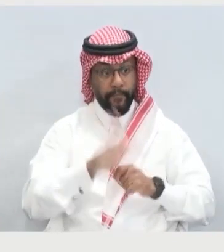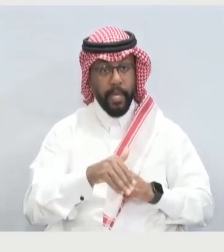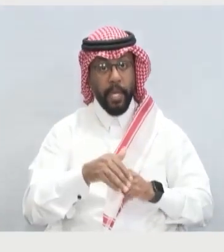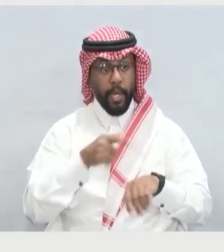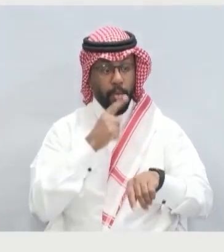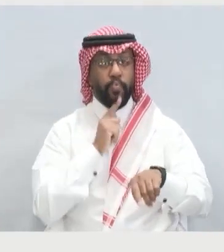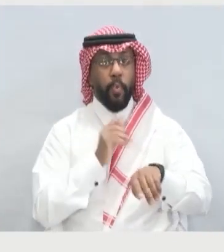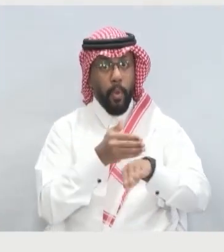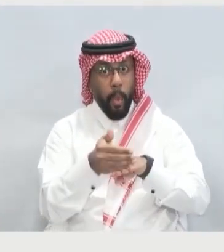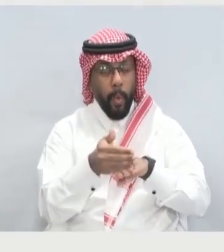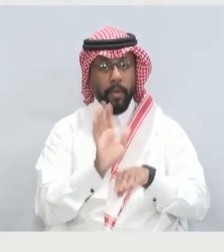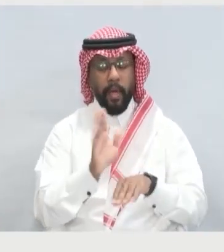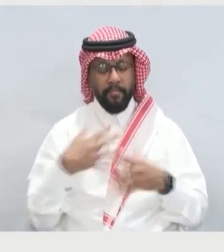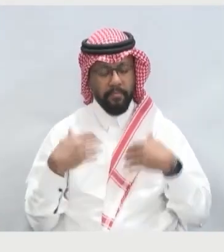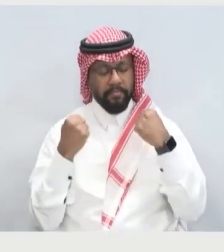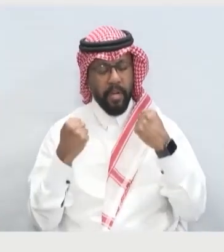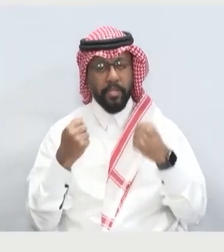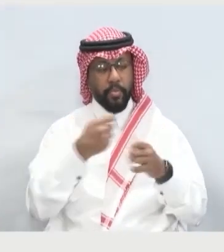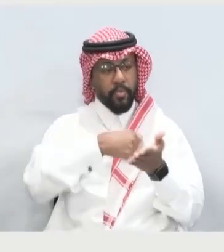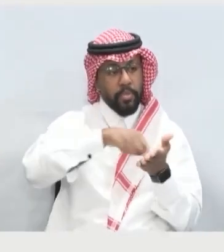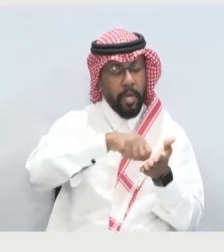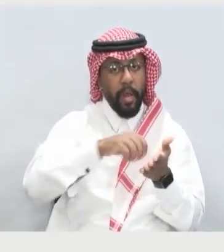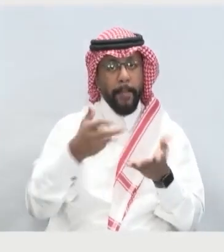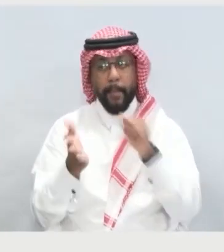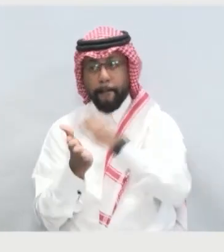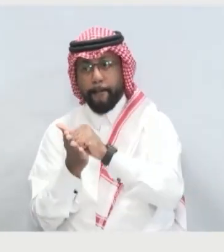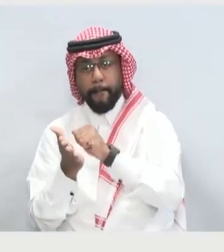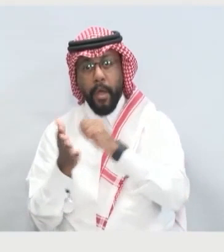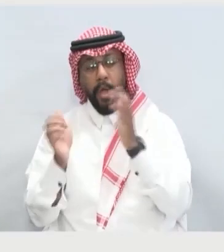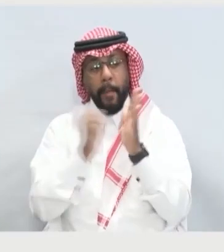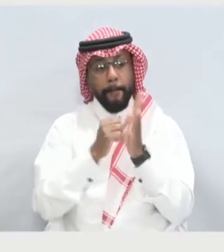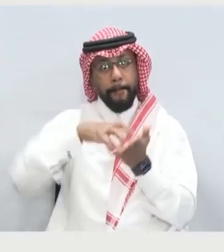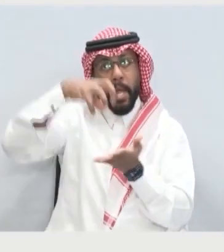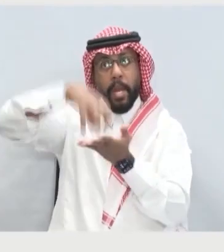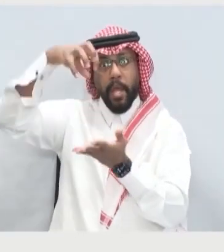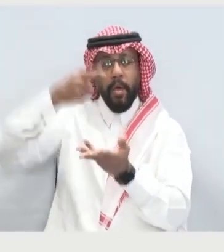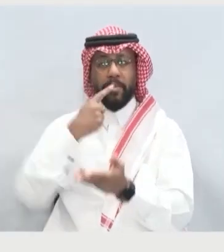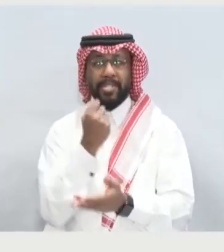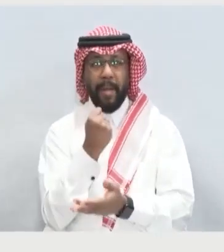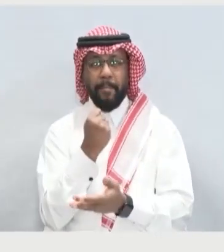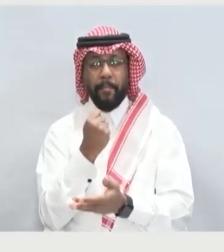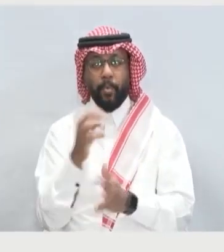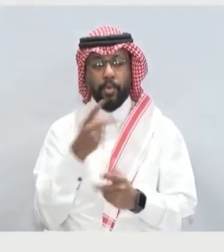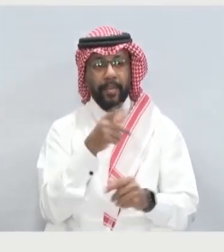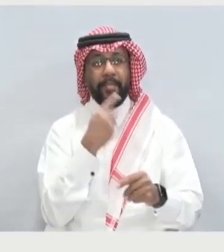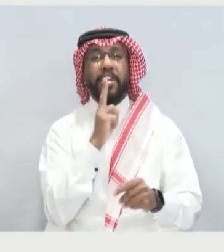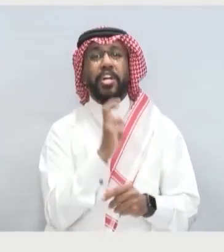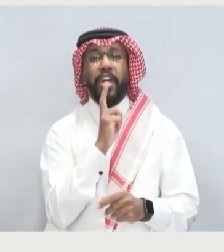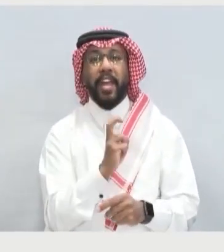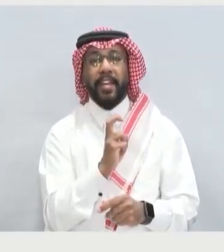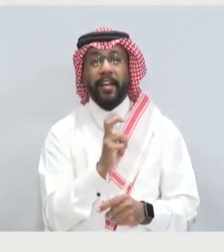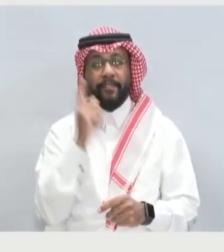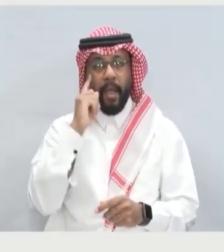طويه الاجل قد لا يكون لديه قدره على شراء مثلا مباني او غيرها وبالتالي قد تلجا الى استئجارها لفترات